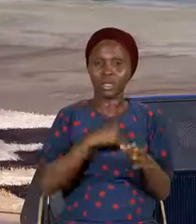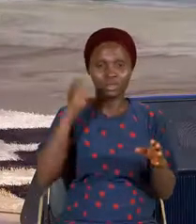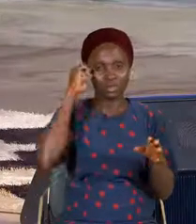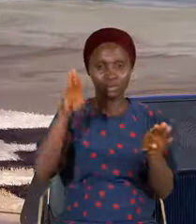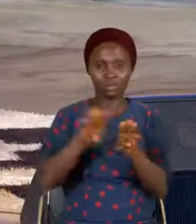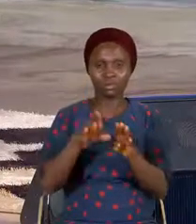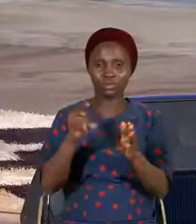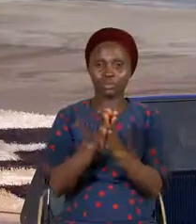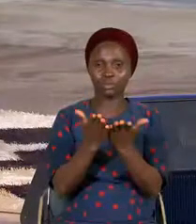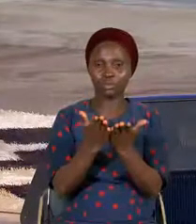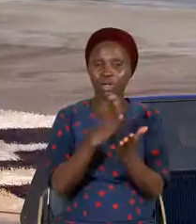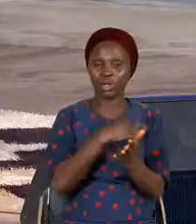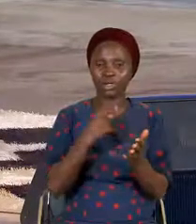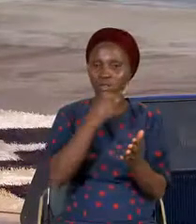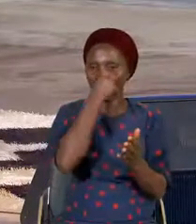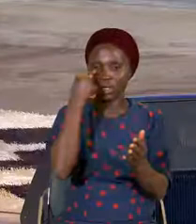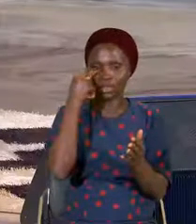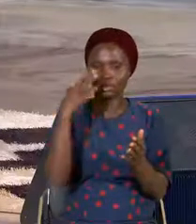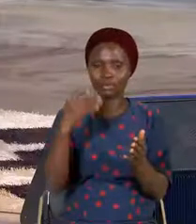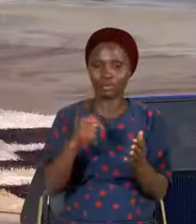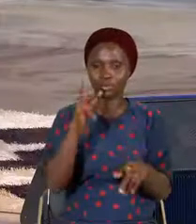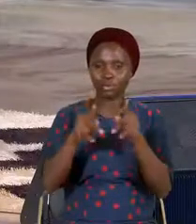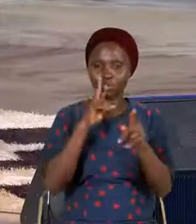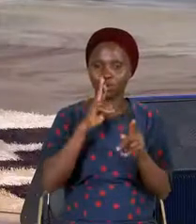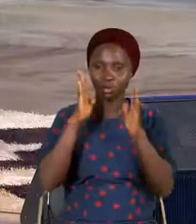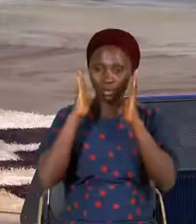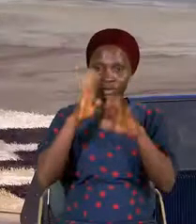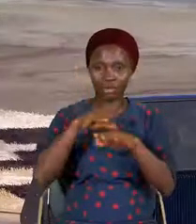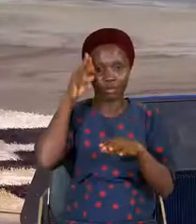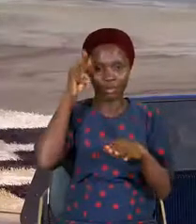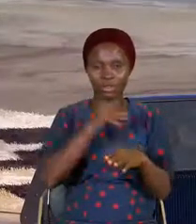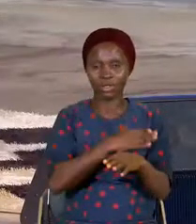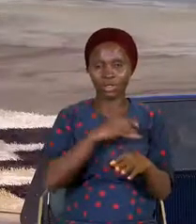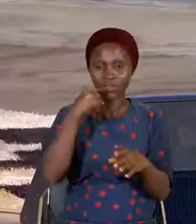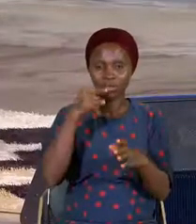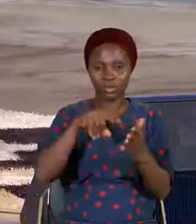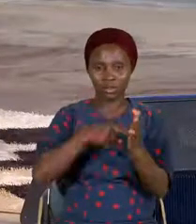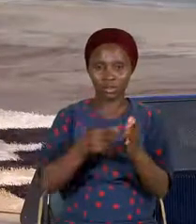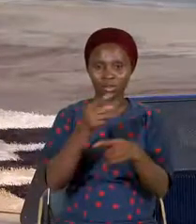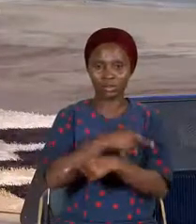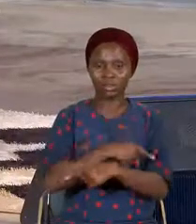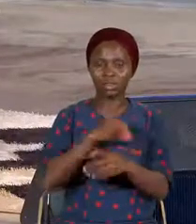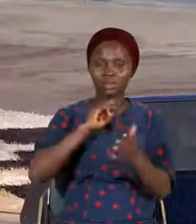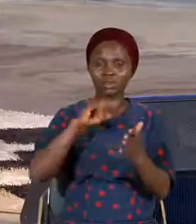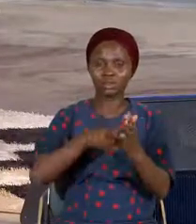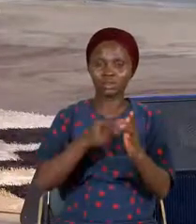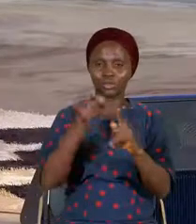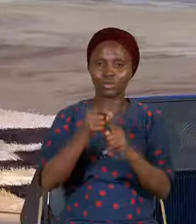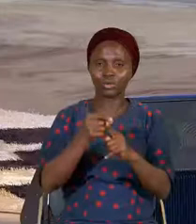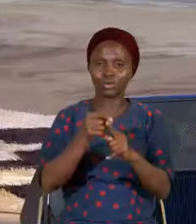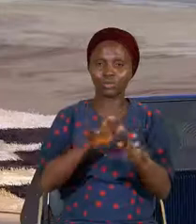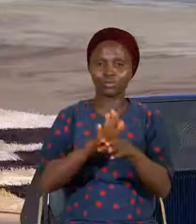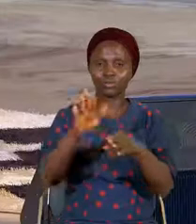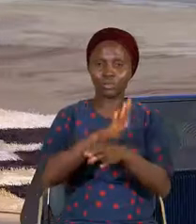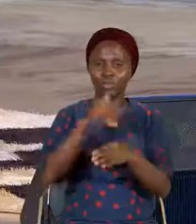encore fermé le livre et tout le monde avait les regards fixés sur lui. Et il dit, aujourd'hui, cette parole est